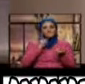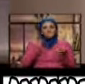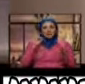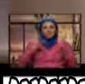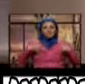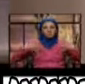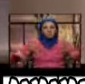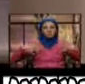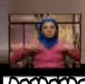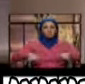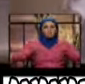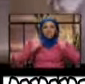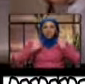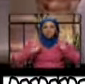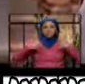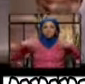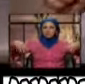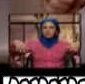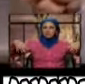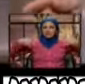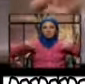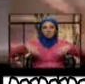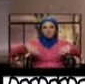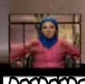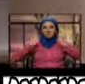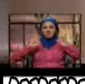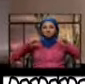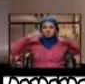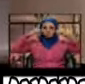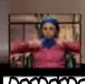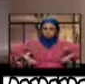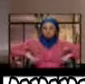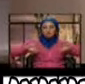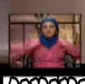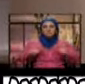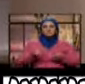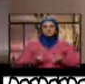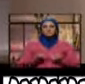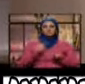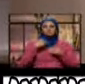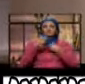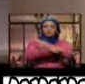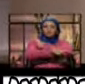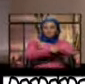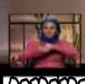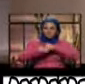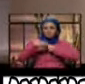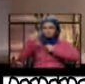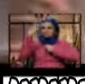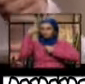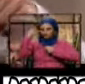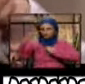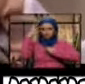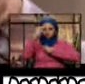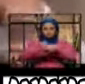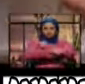راسك بقت مصيبة. فتنظر لغير الملتزمة أو غير المحجبة أن أفضل منها. واحد بيتصدق ويعمل مائدة رحمن،